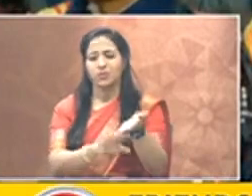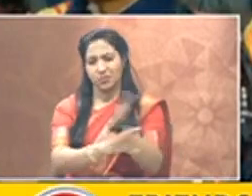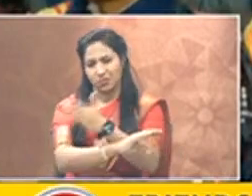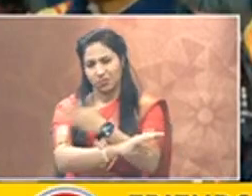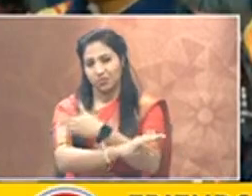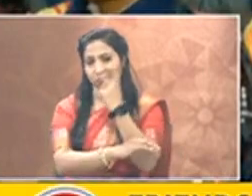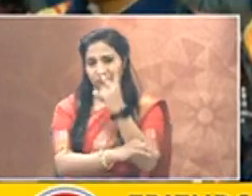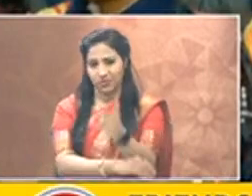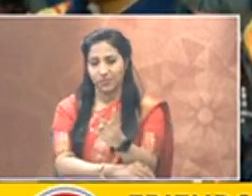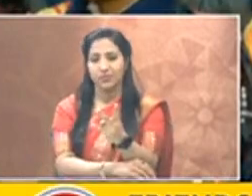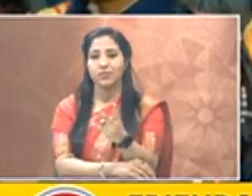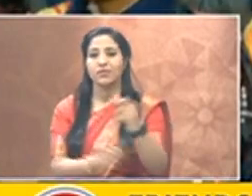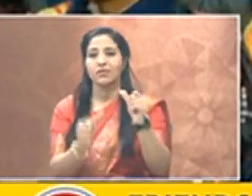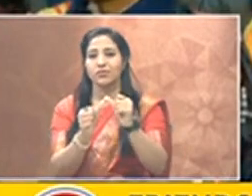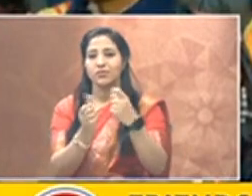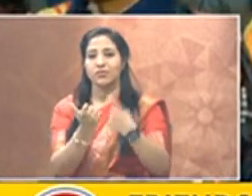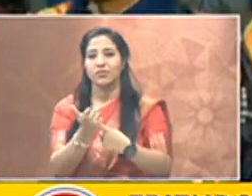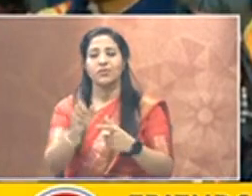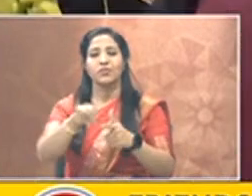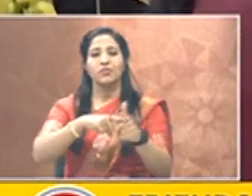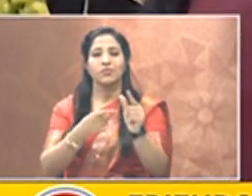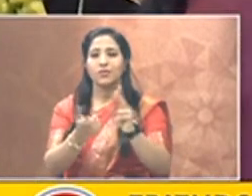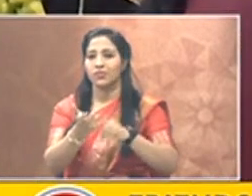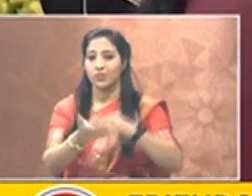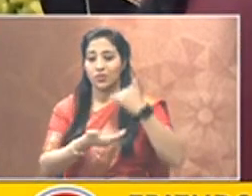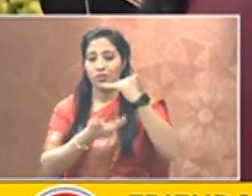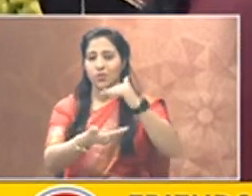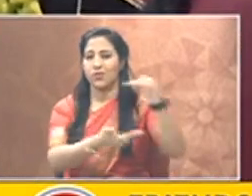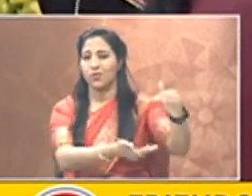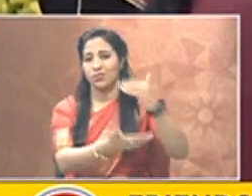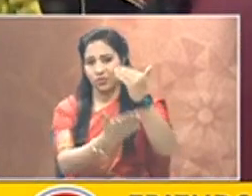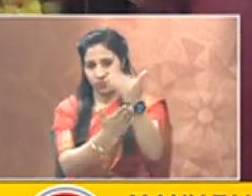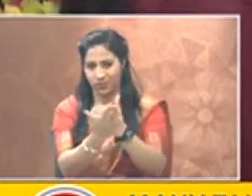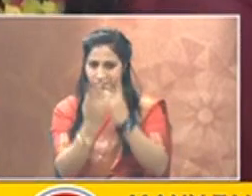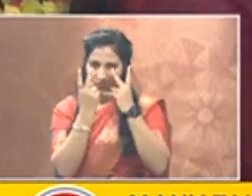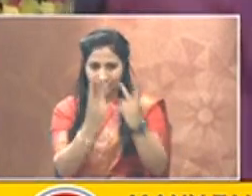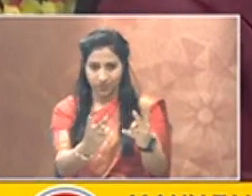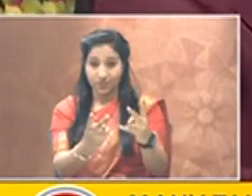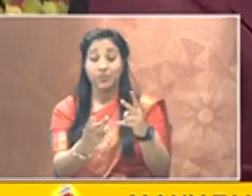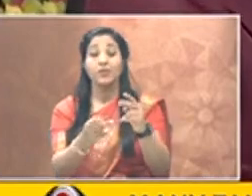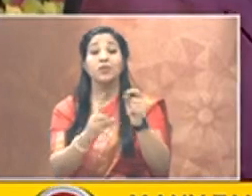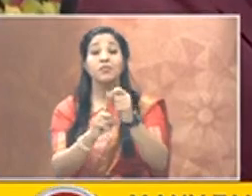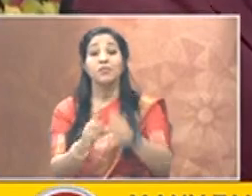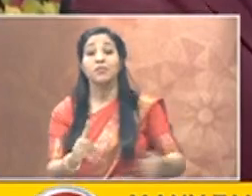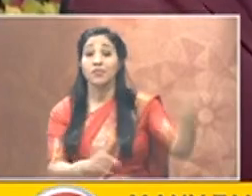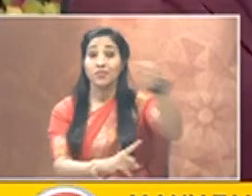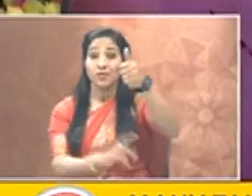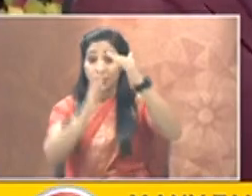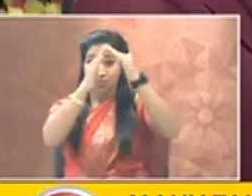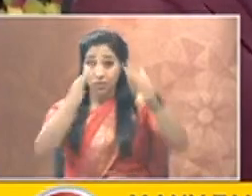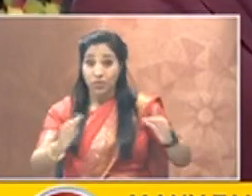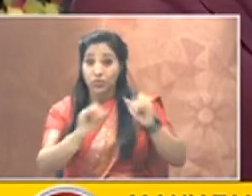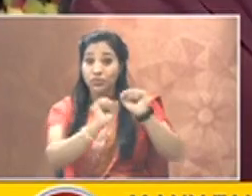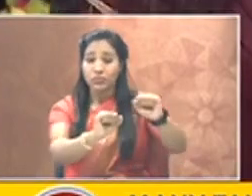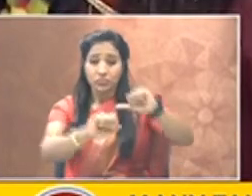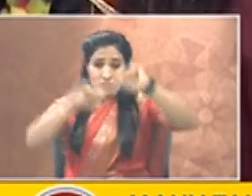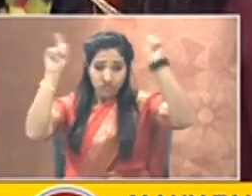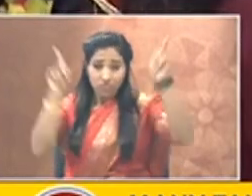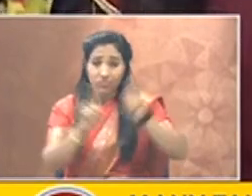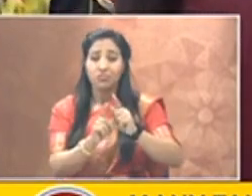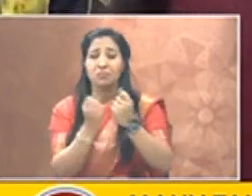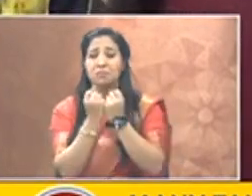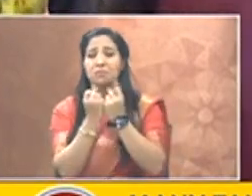ही अर्जुन अवार्ड समारोह को भी देखा होगा। इसमें राष्ट्रपति भवन में देश के